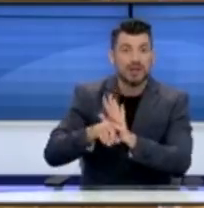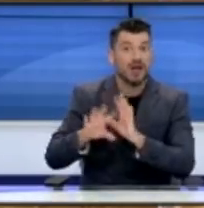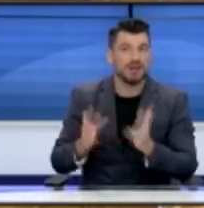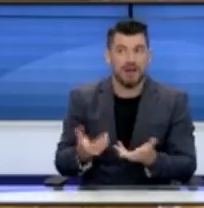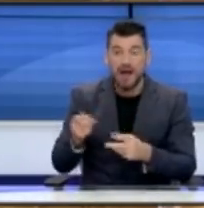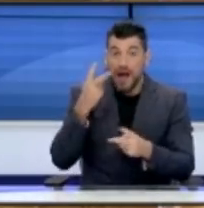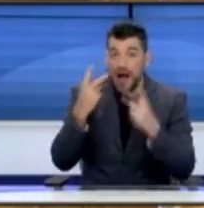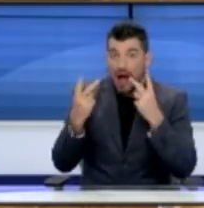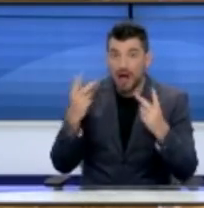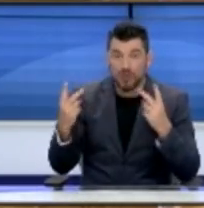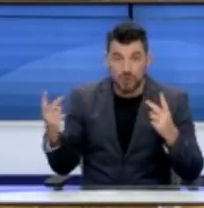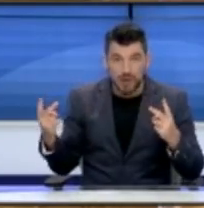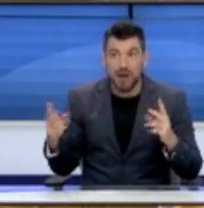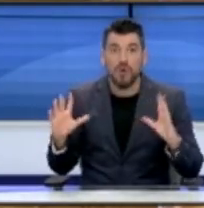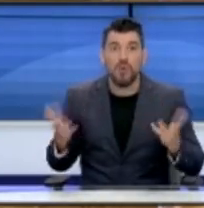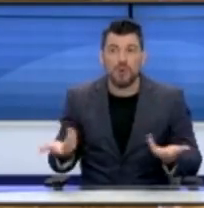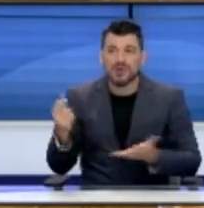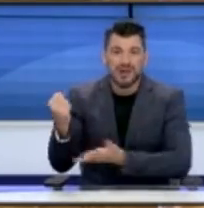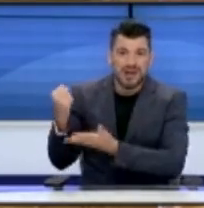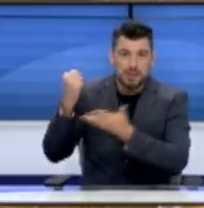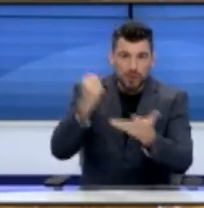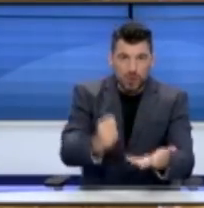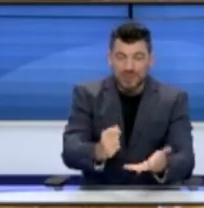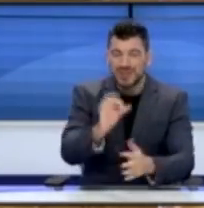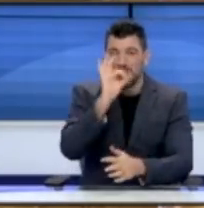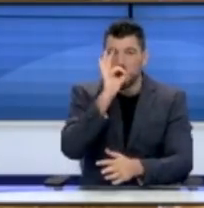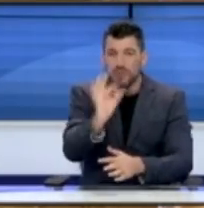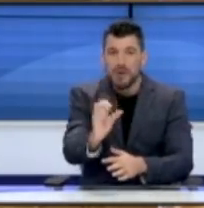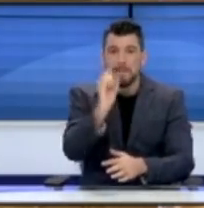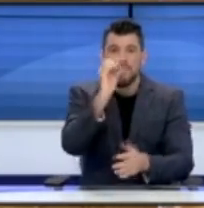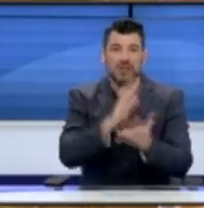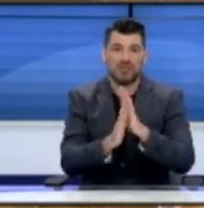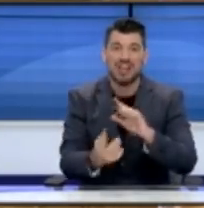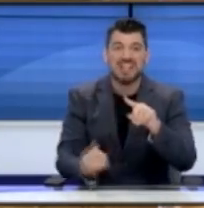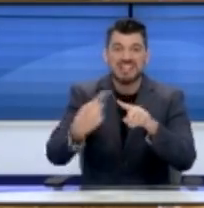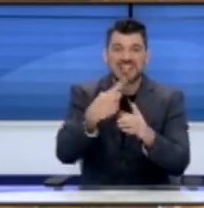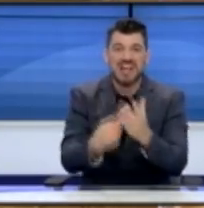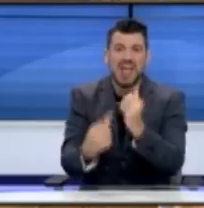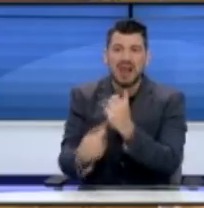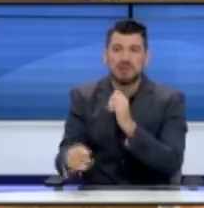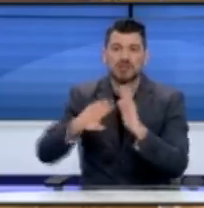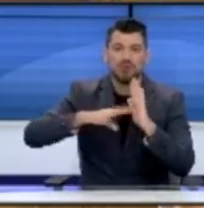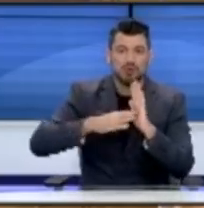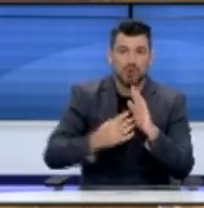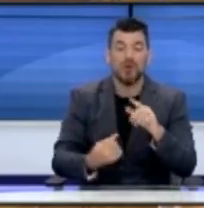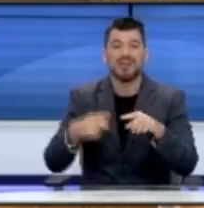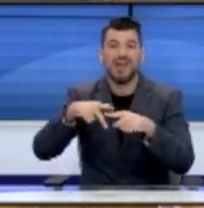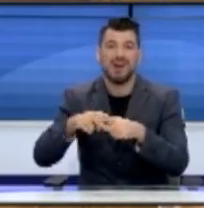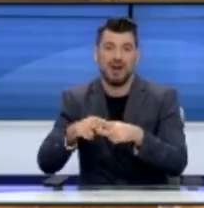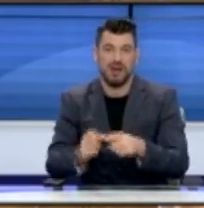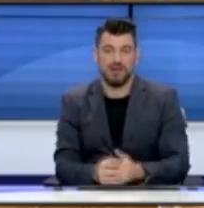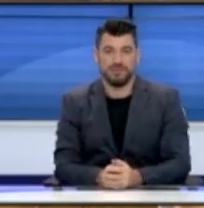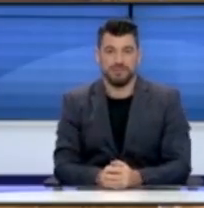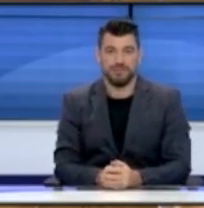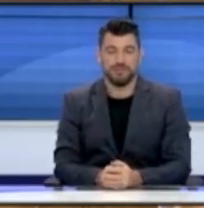συνδυασμό με τη μηδενική χρηματοδότηση και τις τεράστιες ελλείψεις σε προσωπικό και μέσα. Το σχήμα